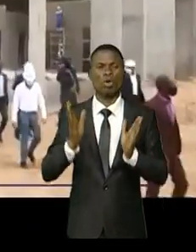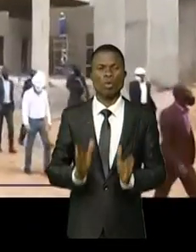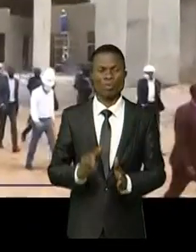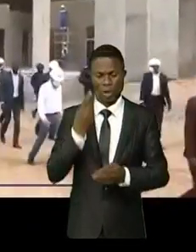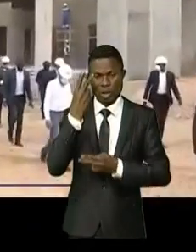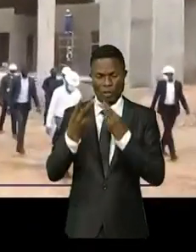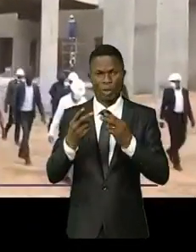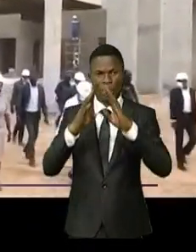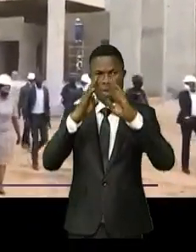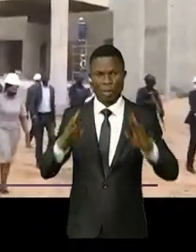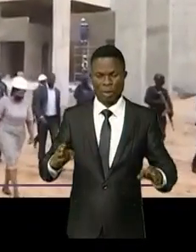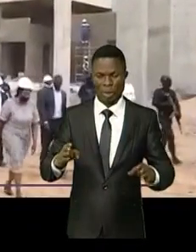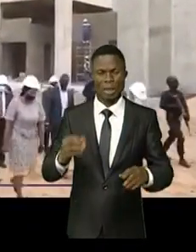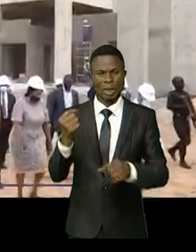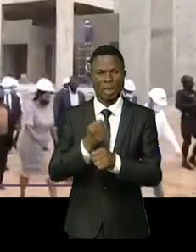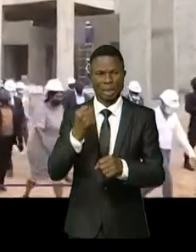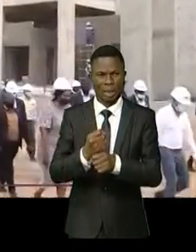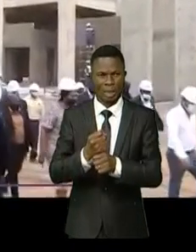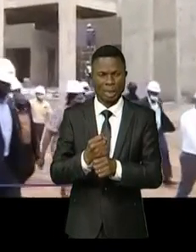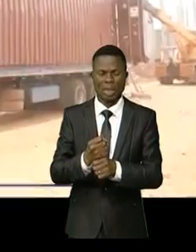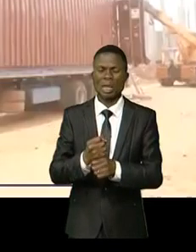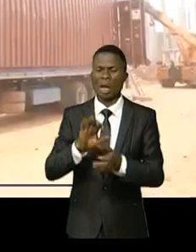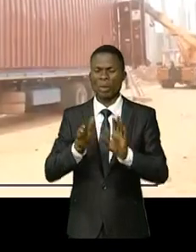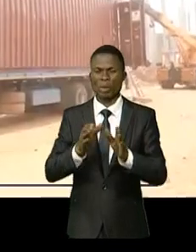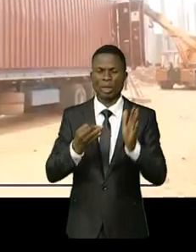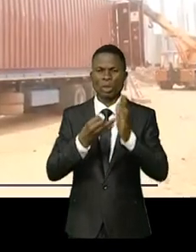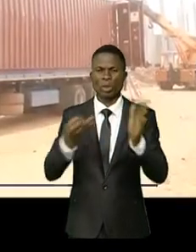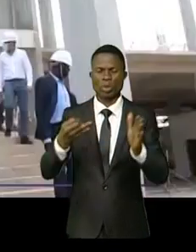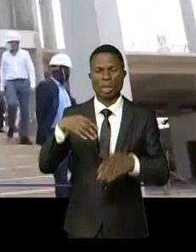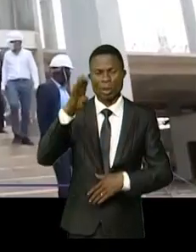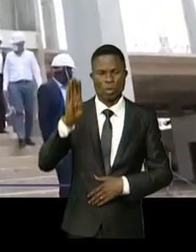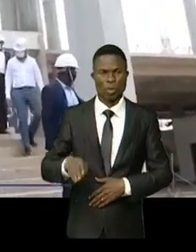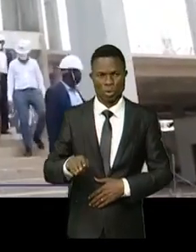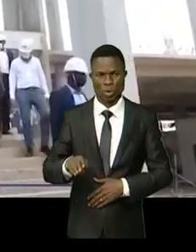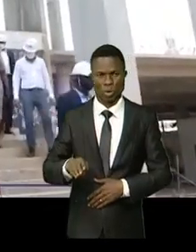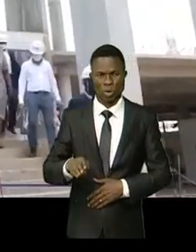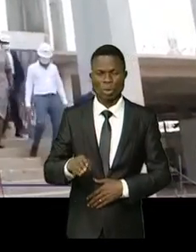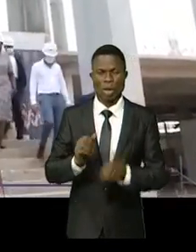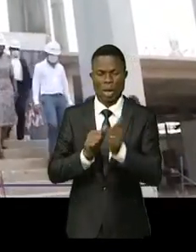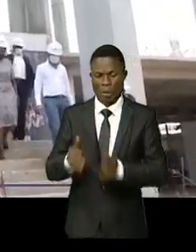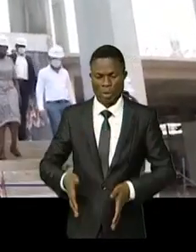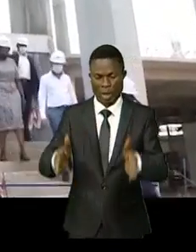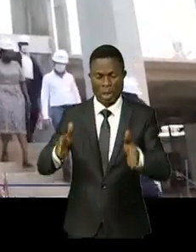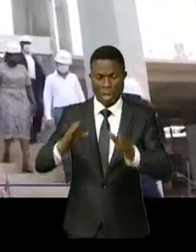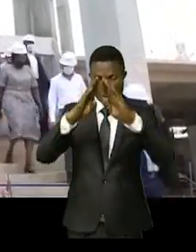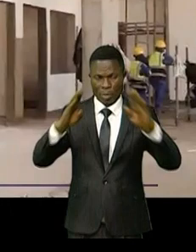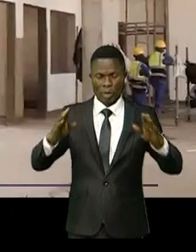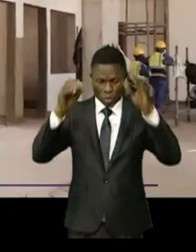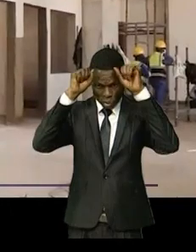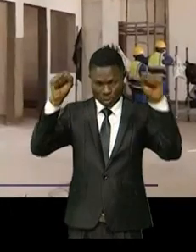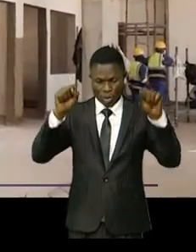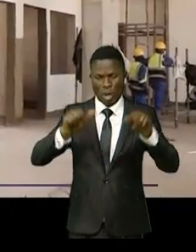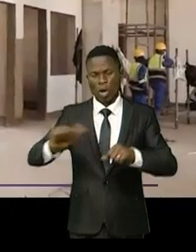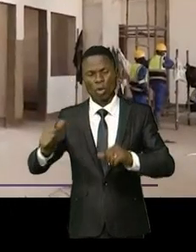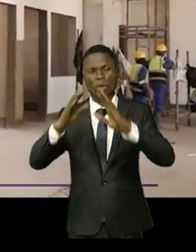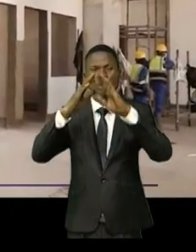visité la bâtisse dont les travaux sont déjà exécutés à 60%, en passant par le pavillon présidentiel et d'autres